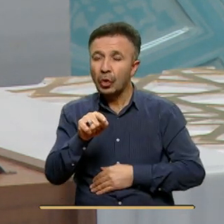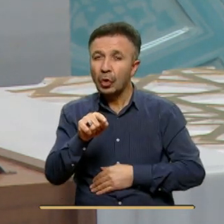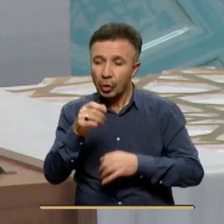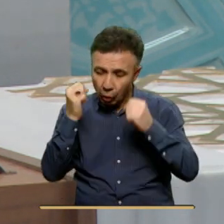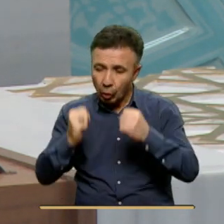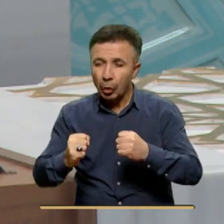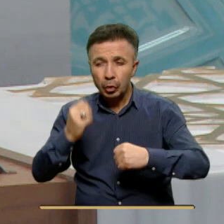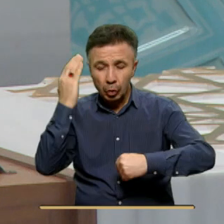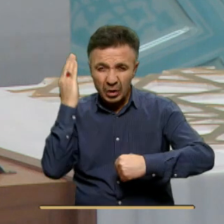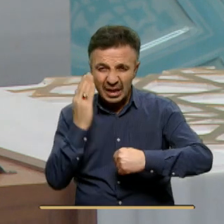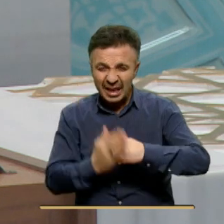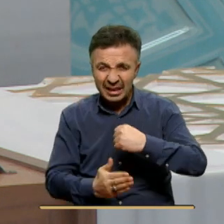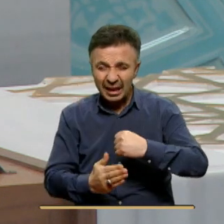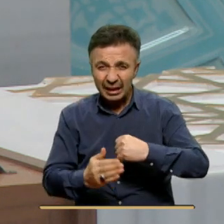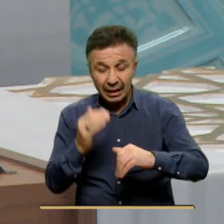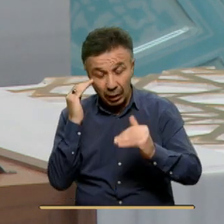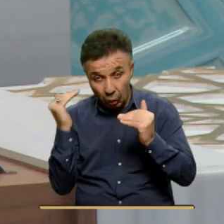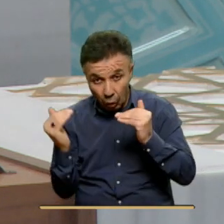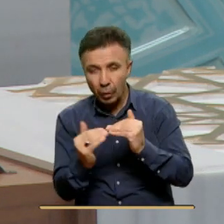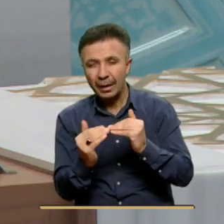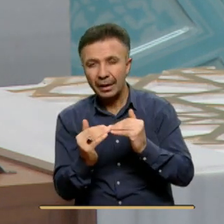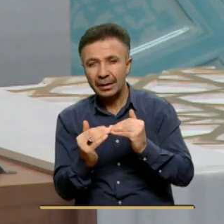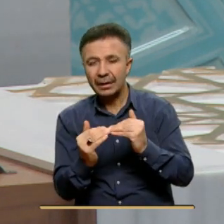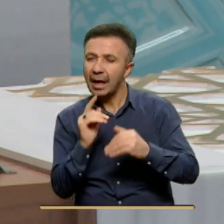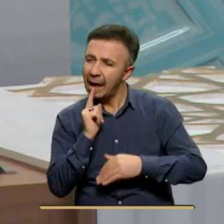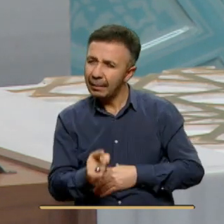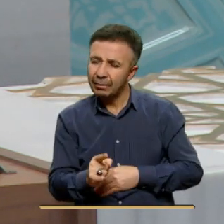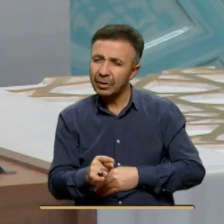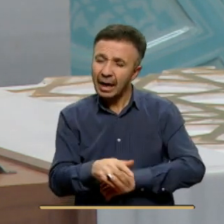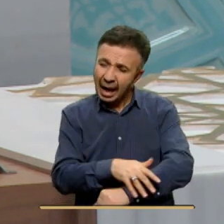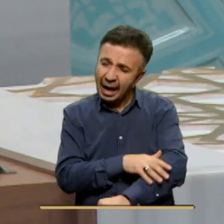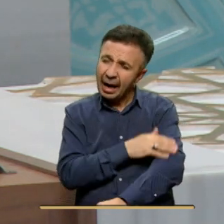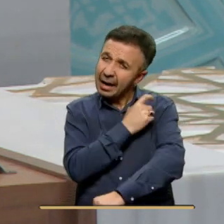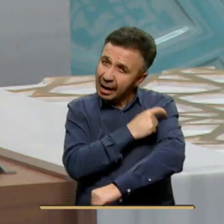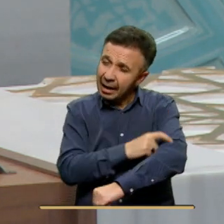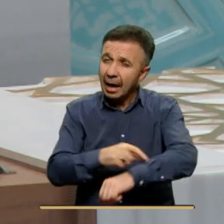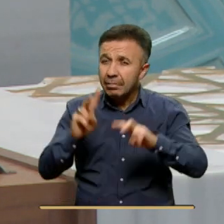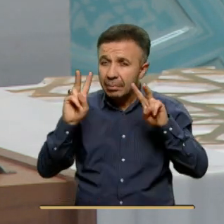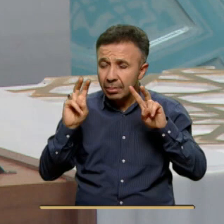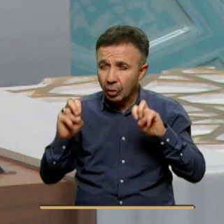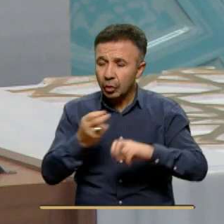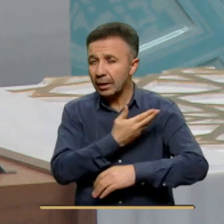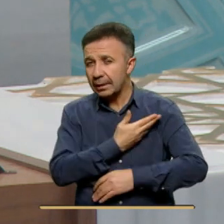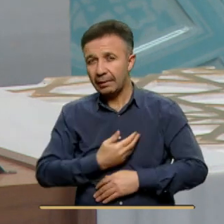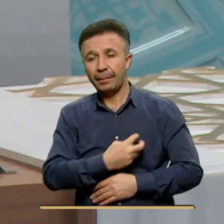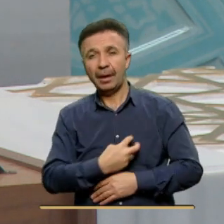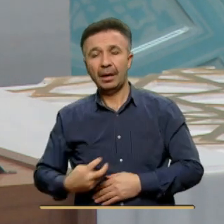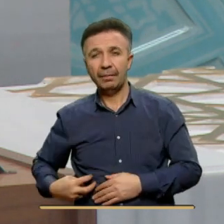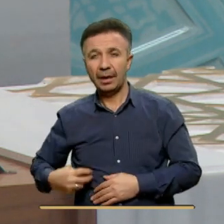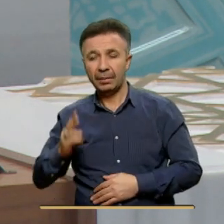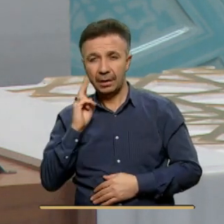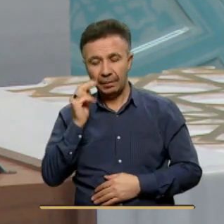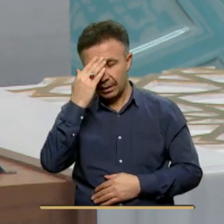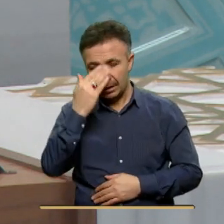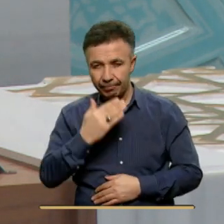riayet etmelerini emretmiştir. Helal haram konusunda sevgili Peygamberimiz